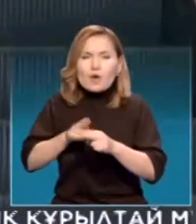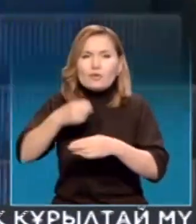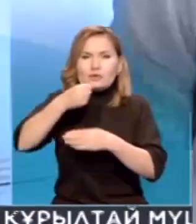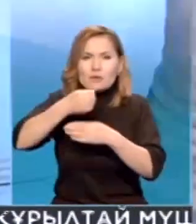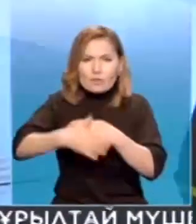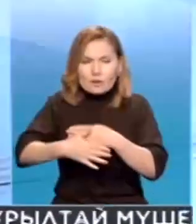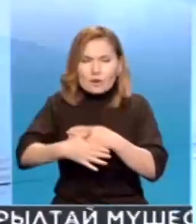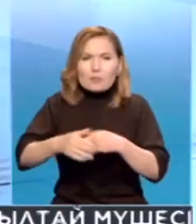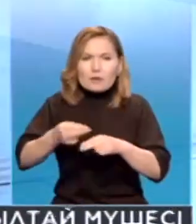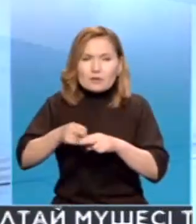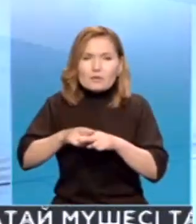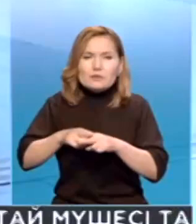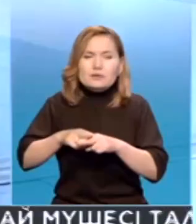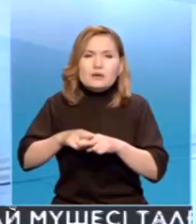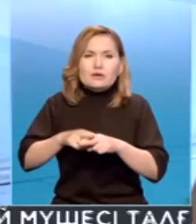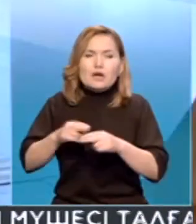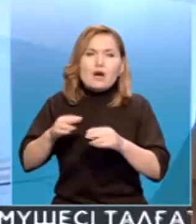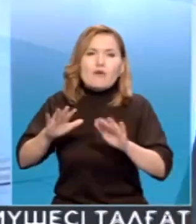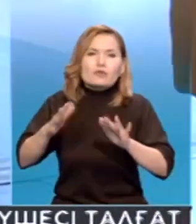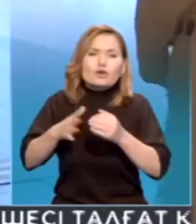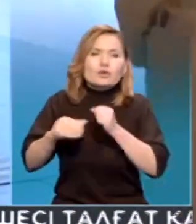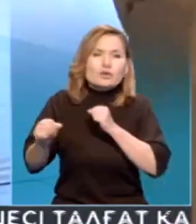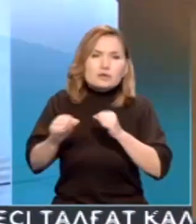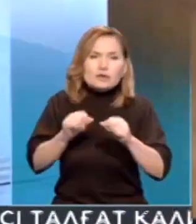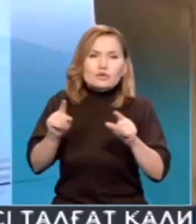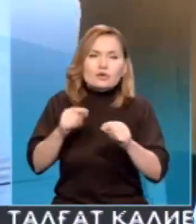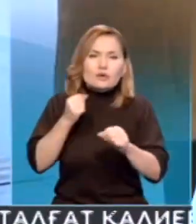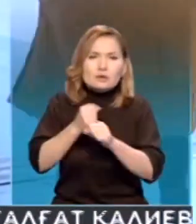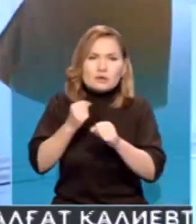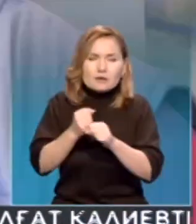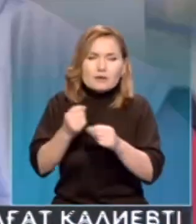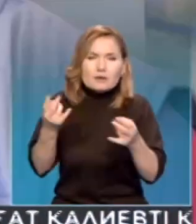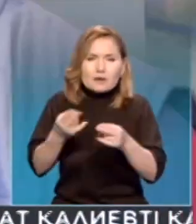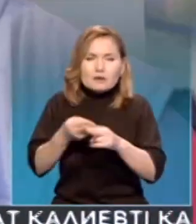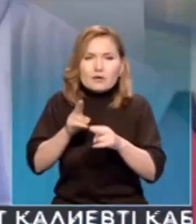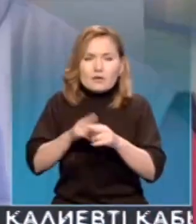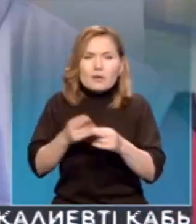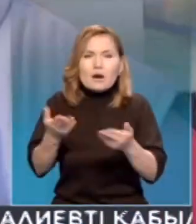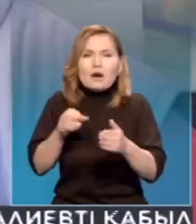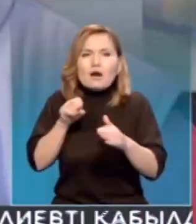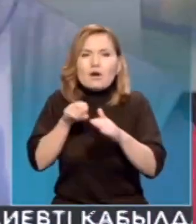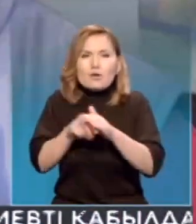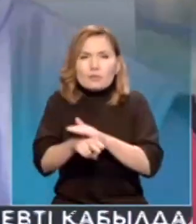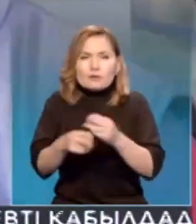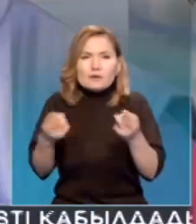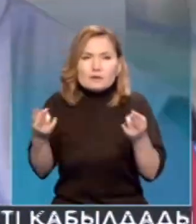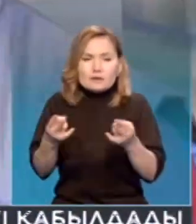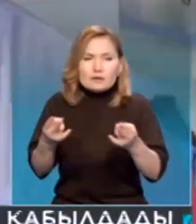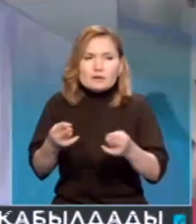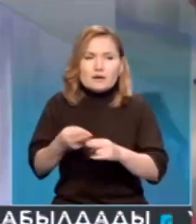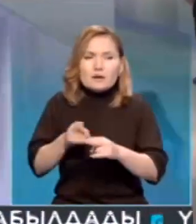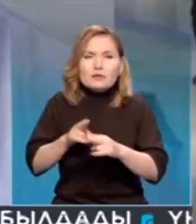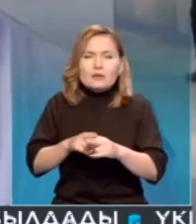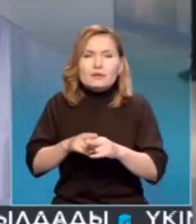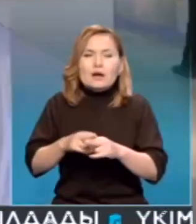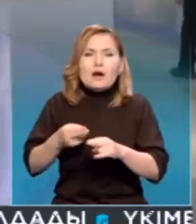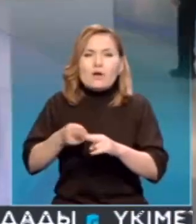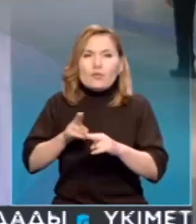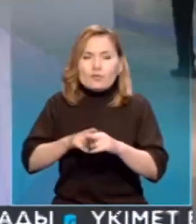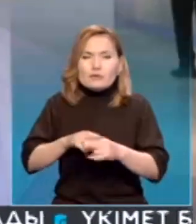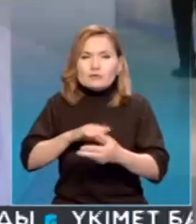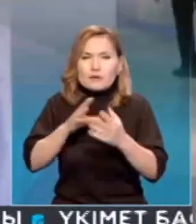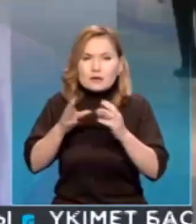орталықтардың бірінде жүргенде жер сілкінсе не істеу керек? Мамандардан сұрап білдік. Нужно держаться в стороне. Жер сілкінгенде шылы